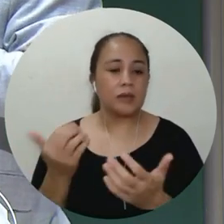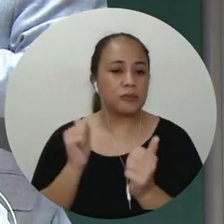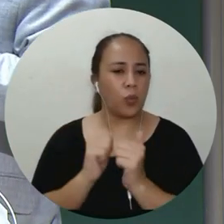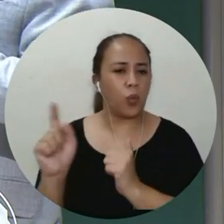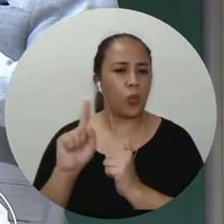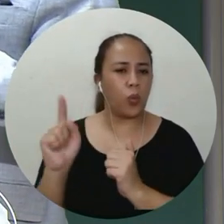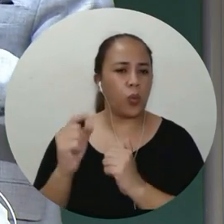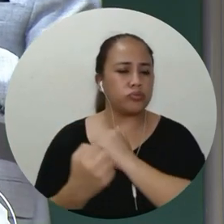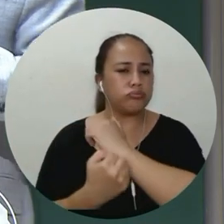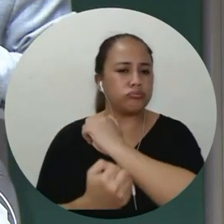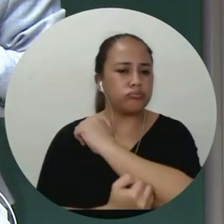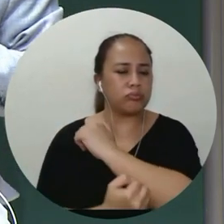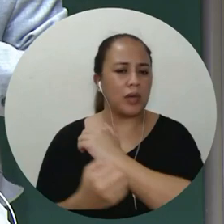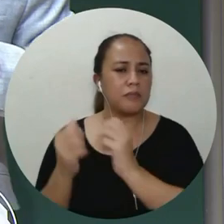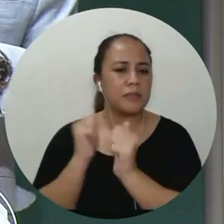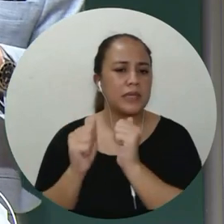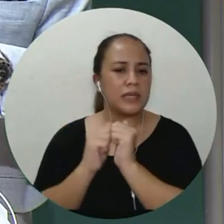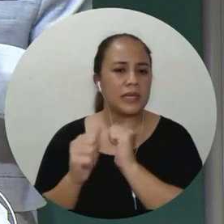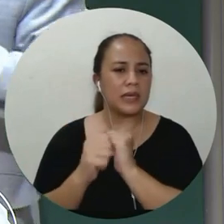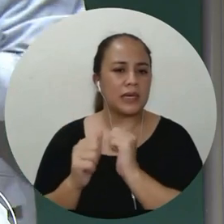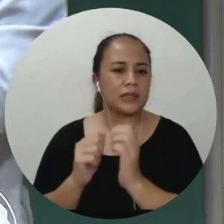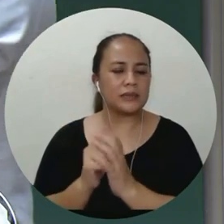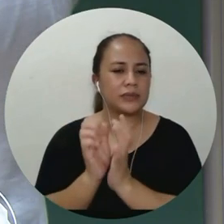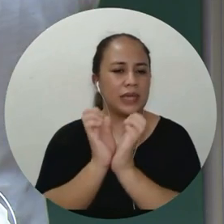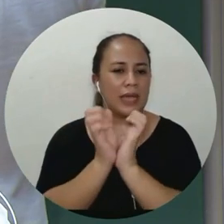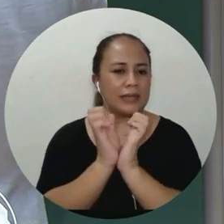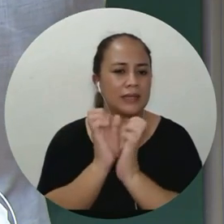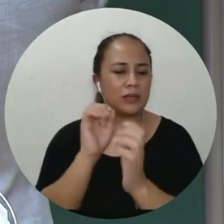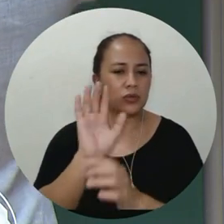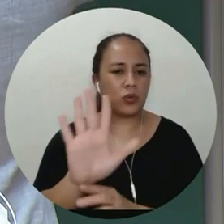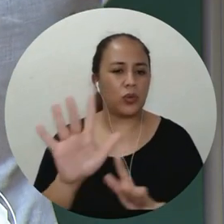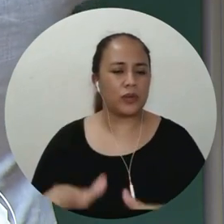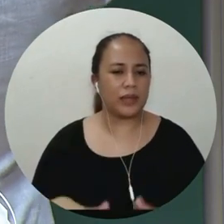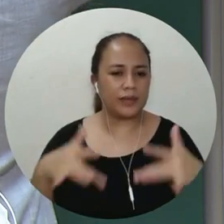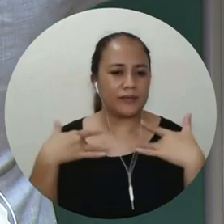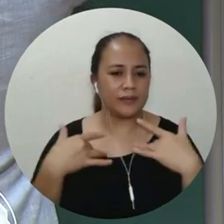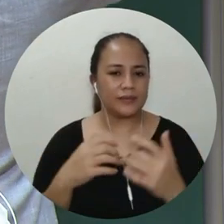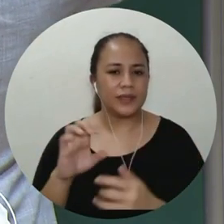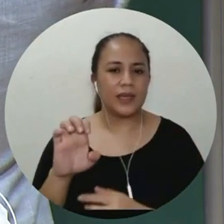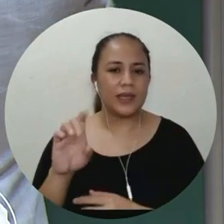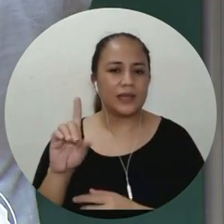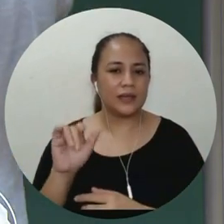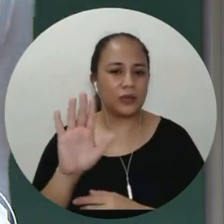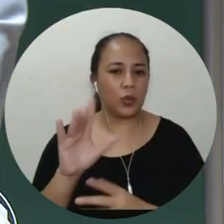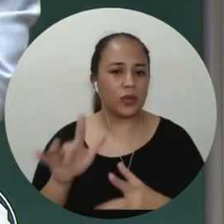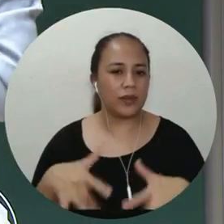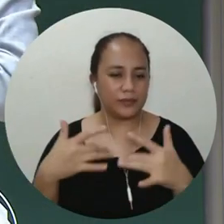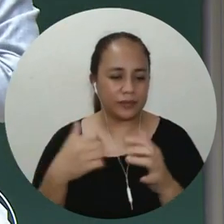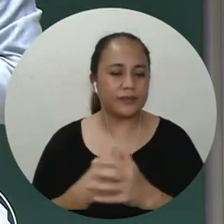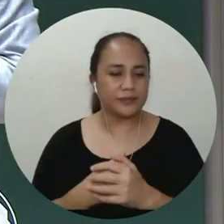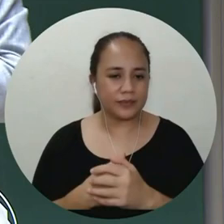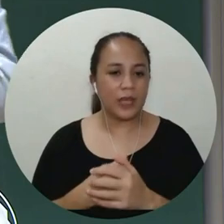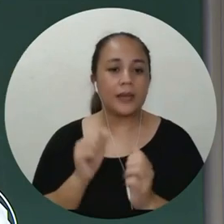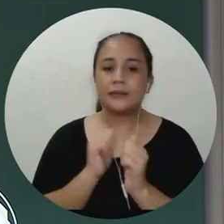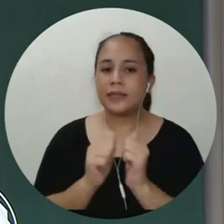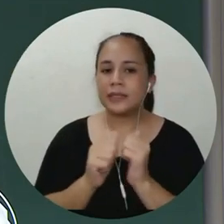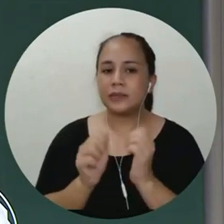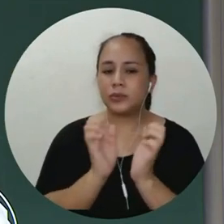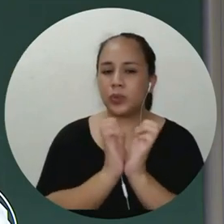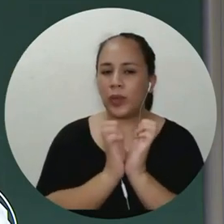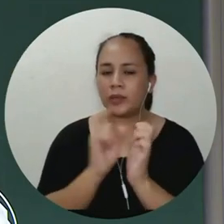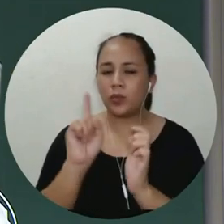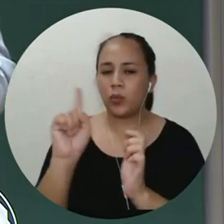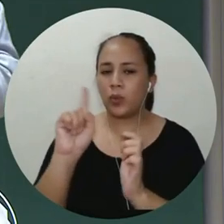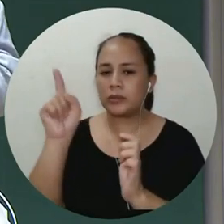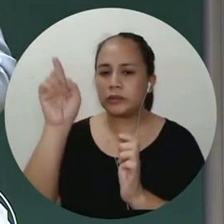fundamental meaning of editing your life? 하나님의 것을 내 것으로 편집하는 거예요. It is to edit what is God